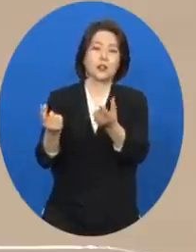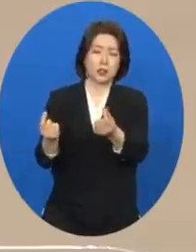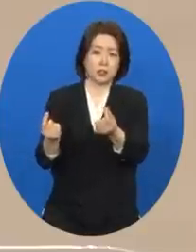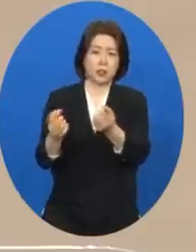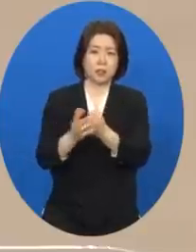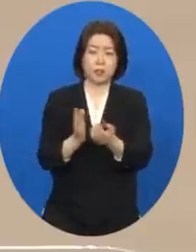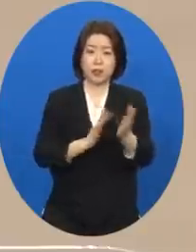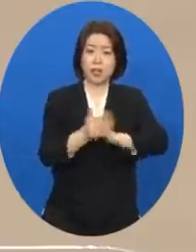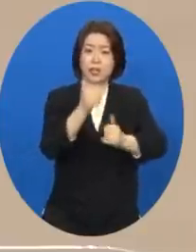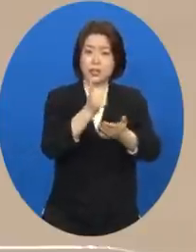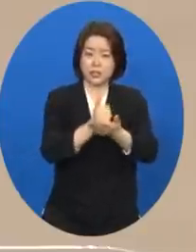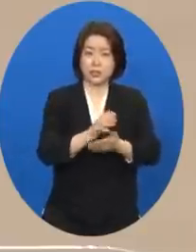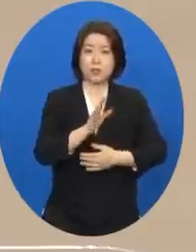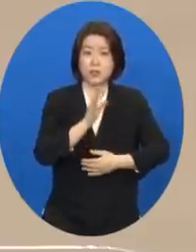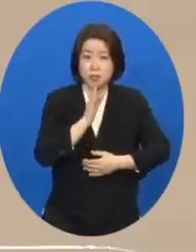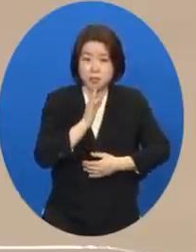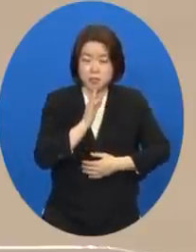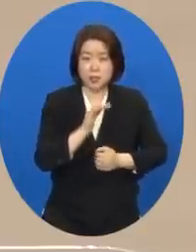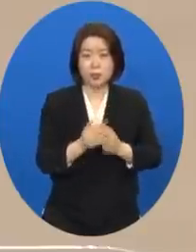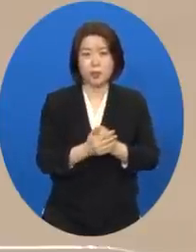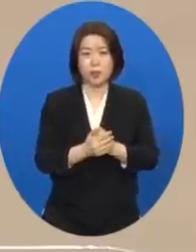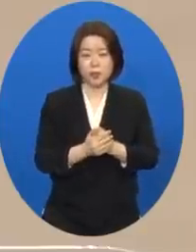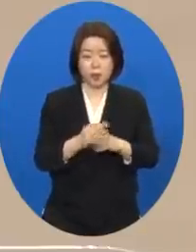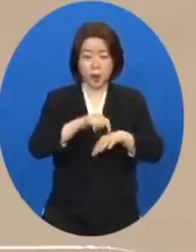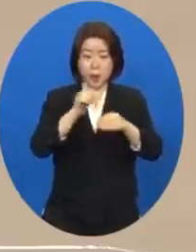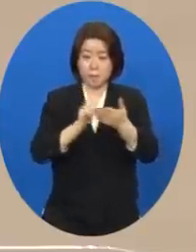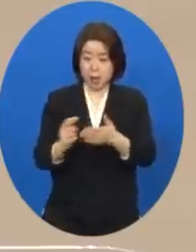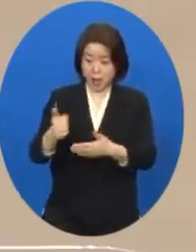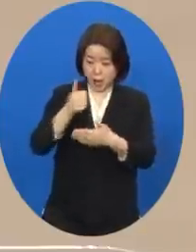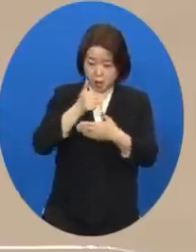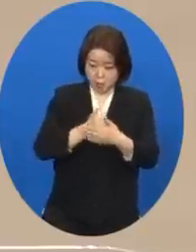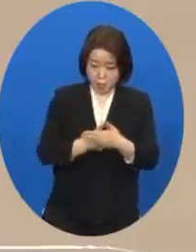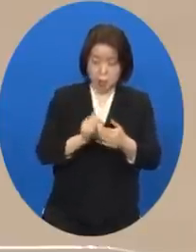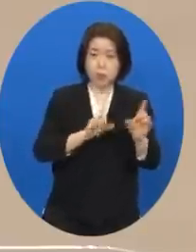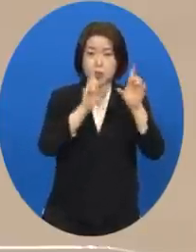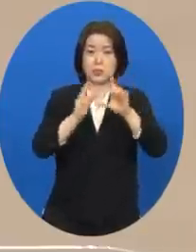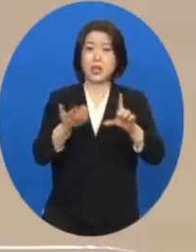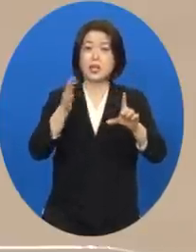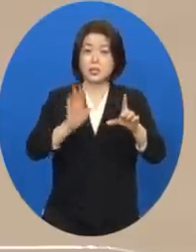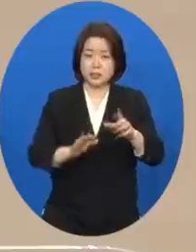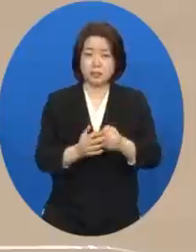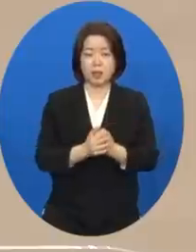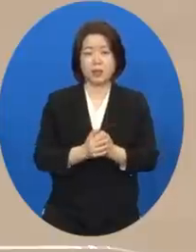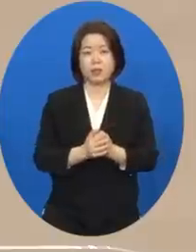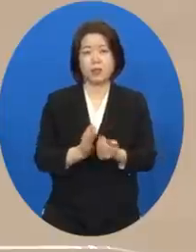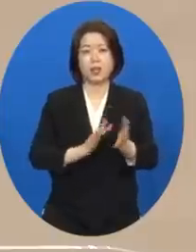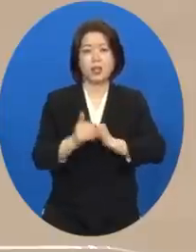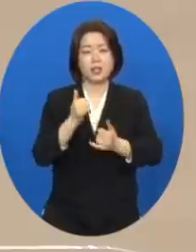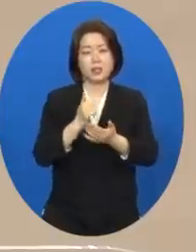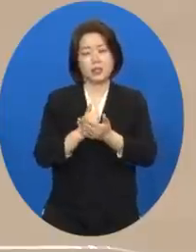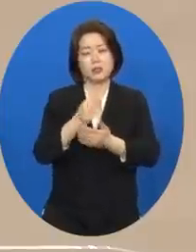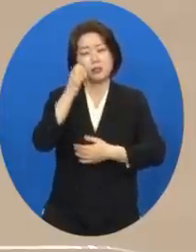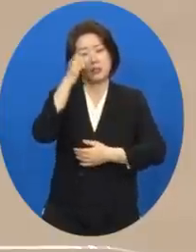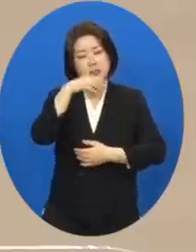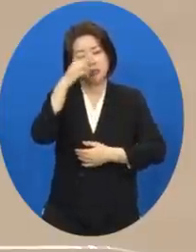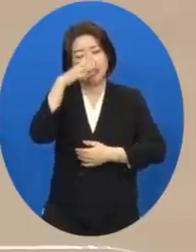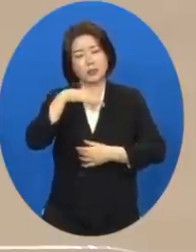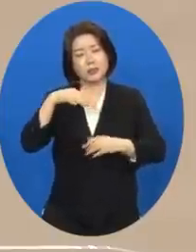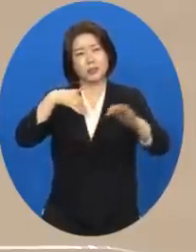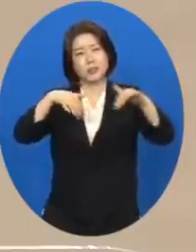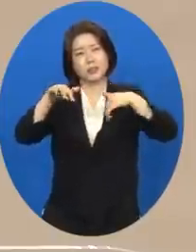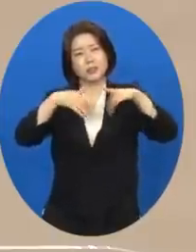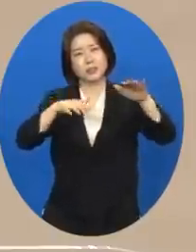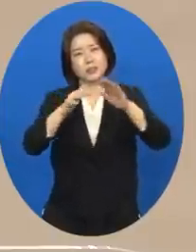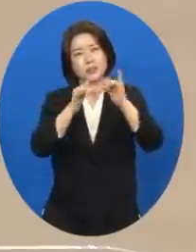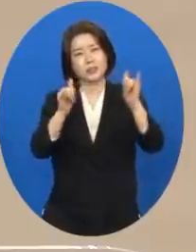예수님을 실제로 마음에 모시고 살면서도 예수님을 마치 스쳐 지나가는 사람